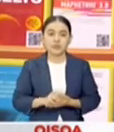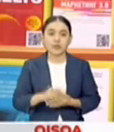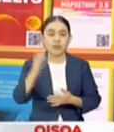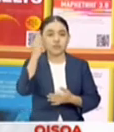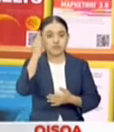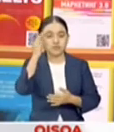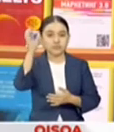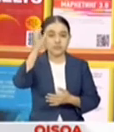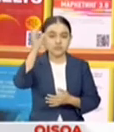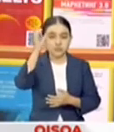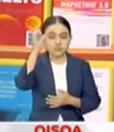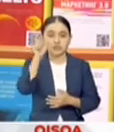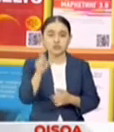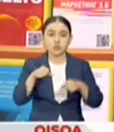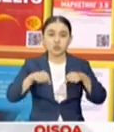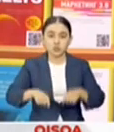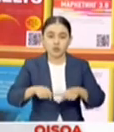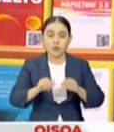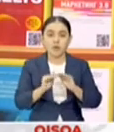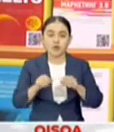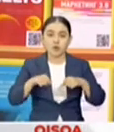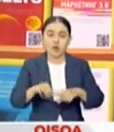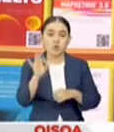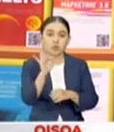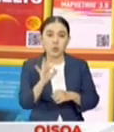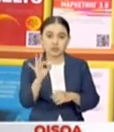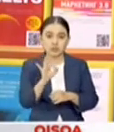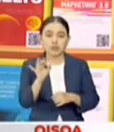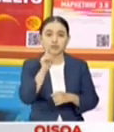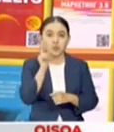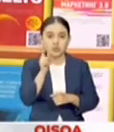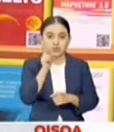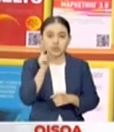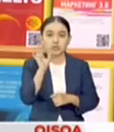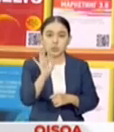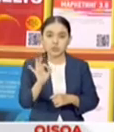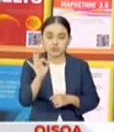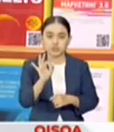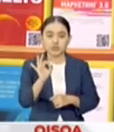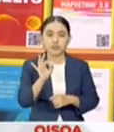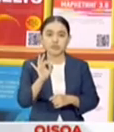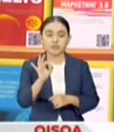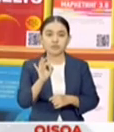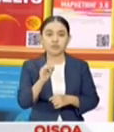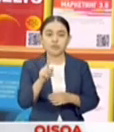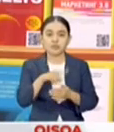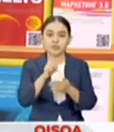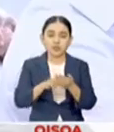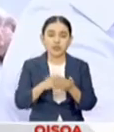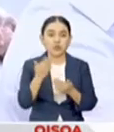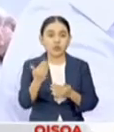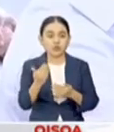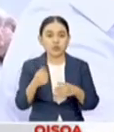ilm, ta'lim, inson huquqlari, bolalar huquqlari to'g'risidagi, yoshlar to'g'risidagi savollarga,